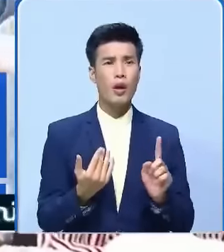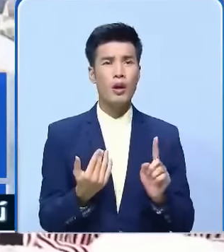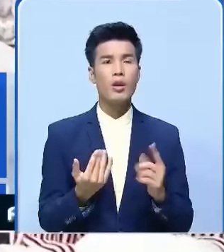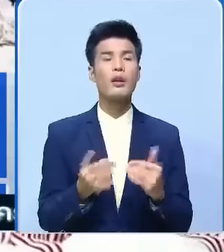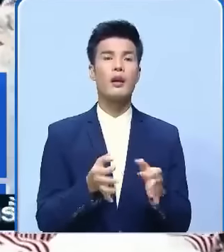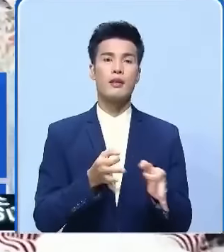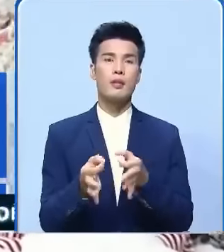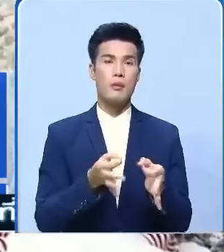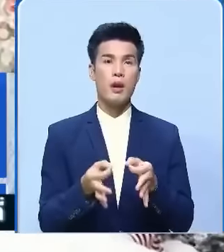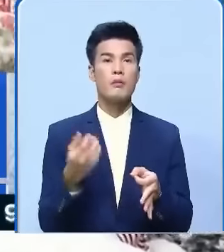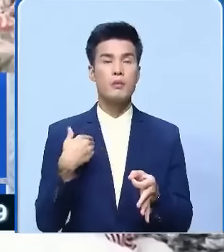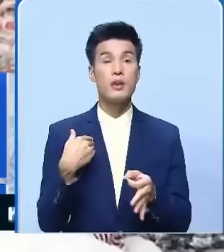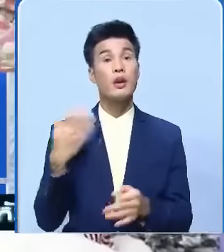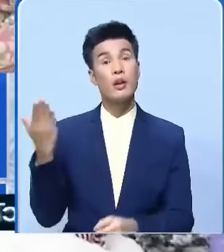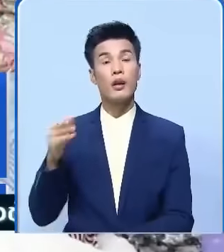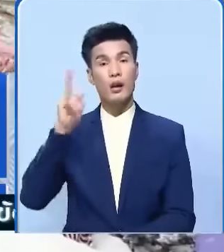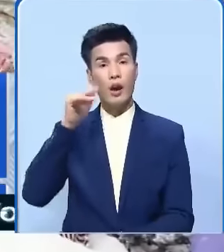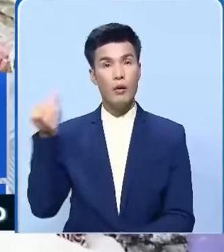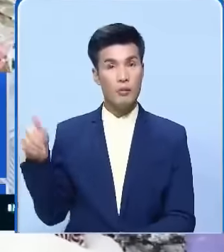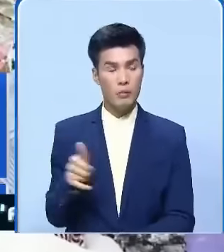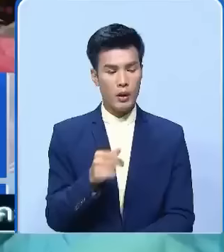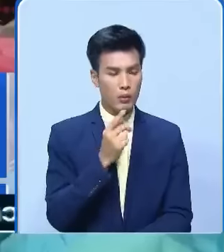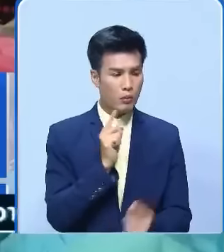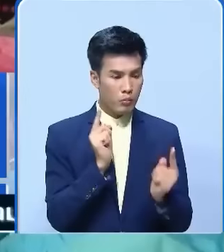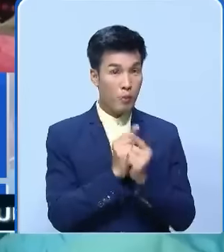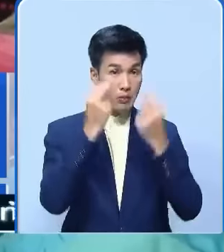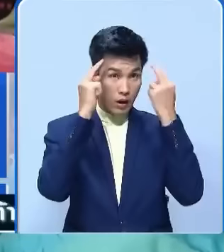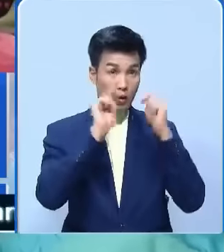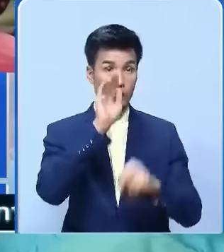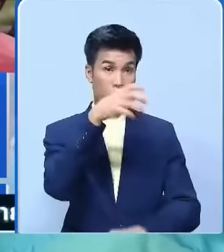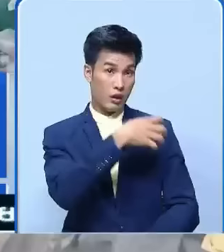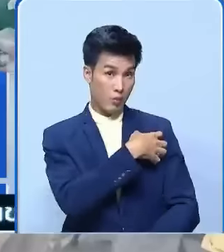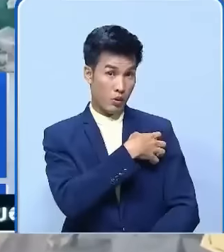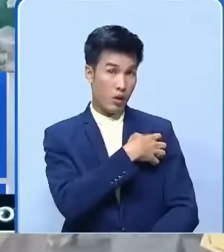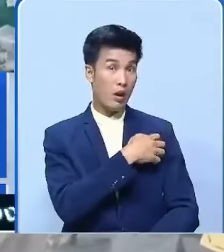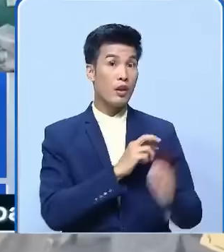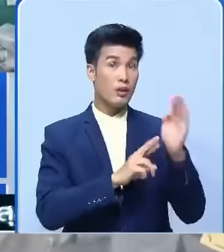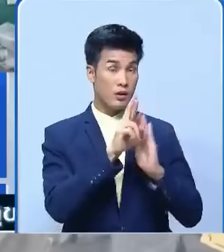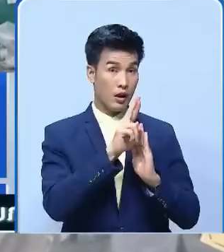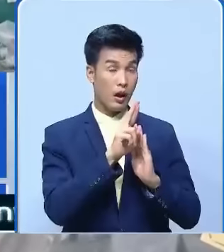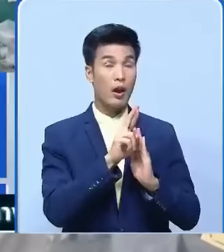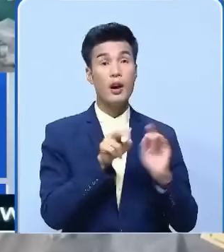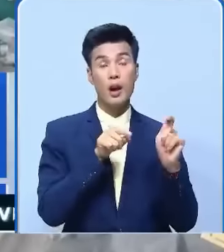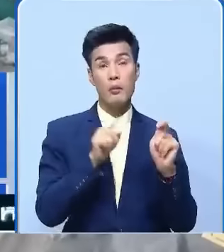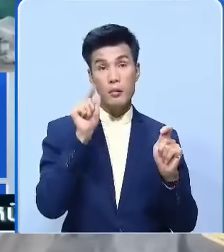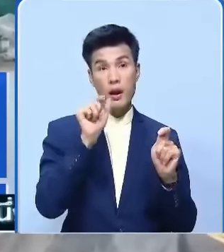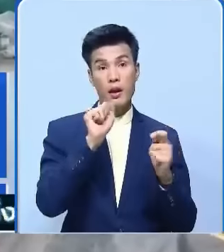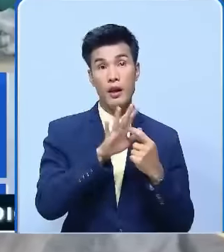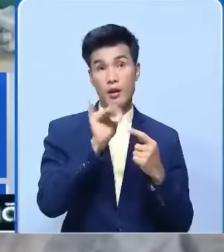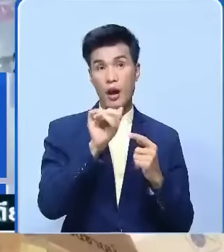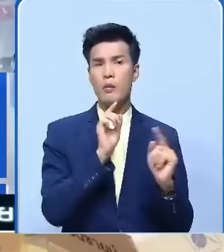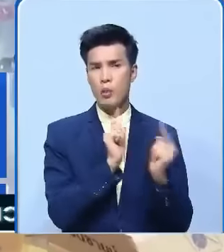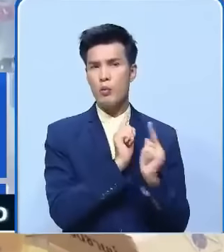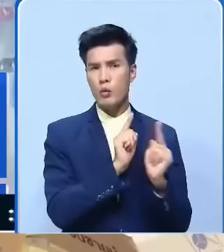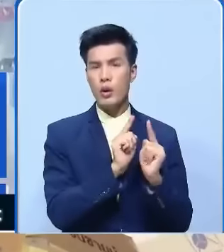คำชี้แจงออกมาเราส่งคุณไพศาลรัตนบันเทิงผู้สื่อข่าวเนี่ยไปคุยกับทางนายกเทศมนตรีตำบลแม่สายคุณชัยยนต์ศรีสมุทรกับนายสมพลธาตุอินจันทร์ท่